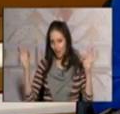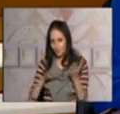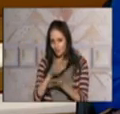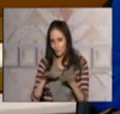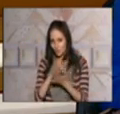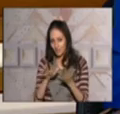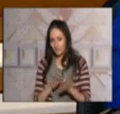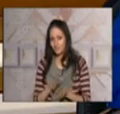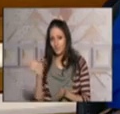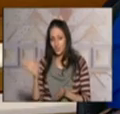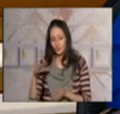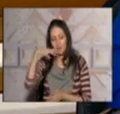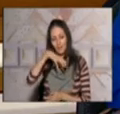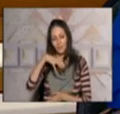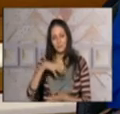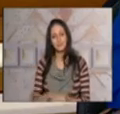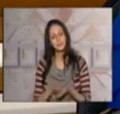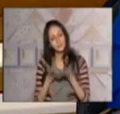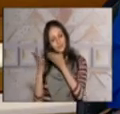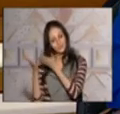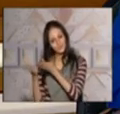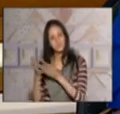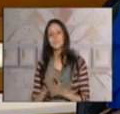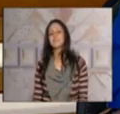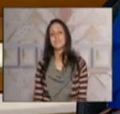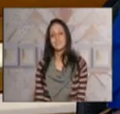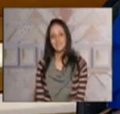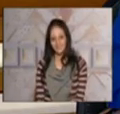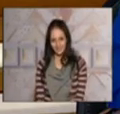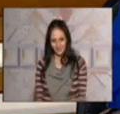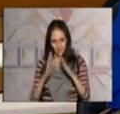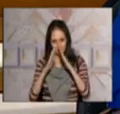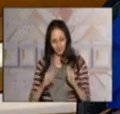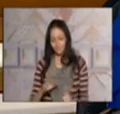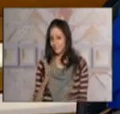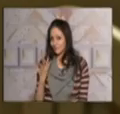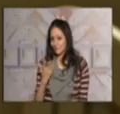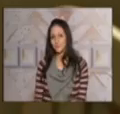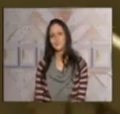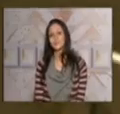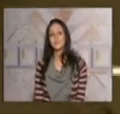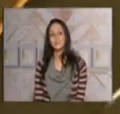الشرق الأوسط. تعالوا نشوف تقرير عن هذا الموضوع وارجعوا لنا مرة تانية. مصر بيحصل فيها ايه النهاردة؟